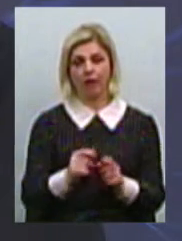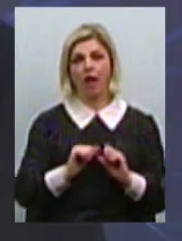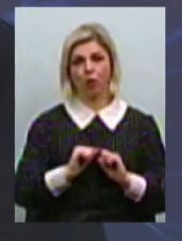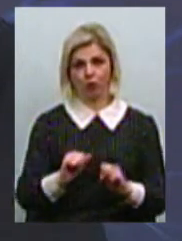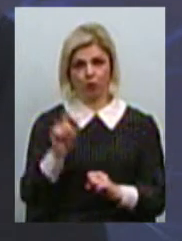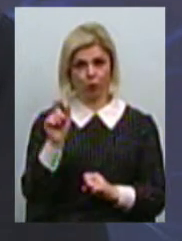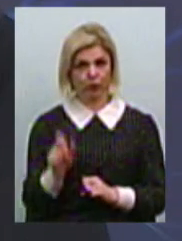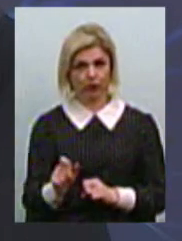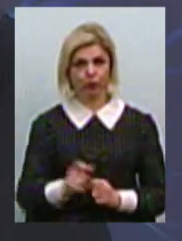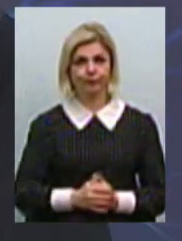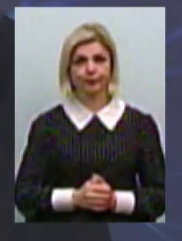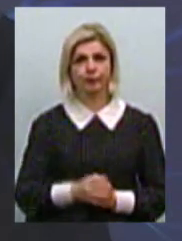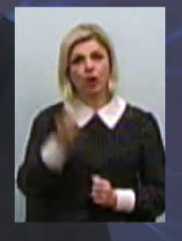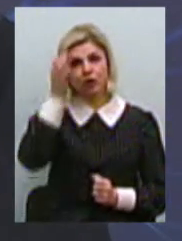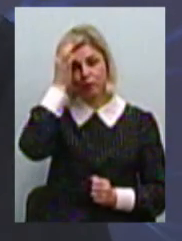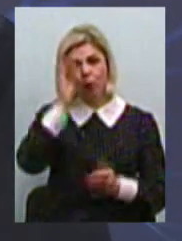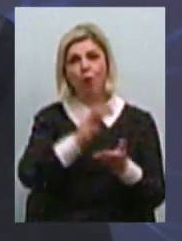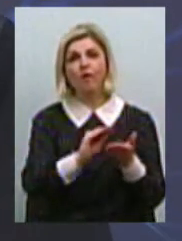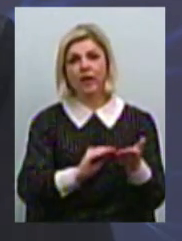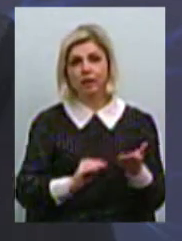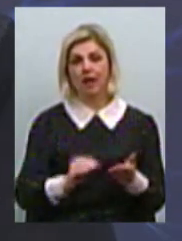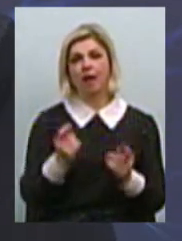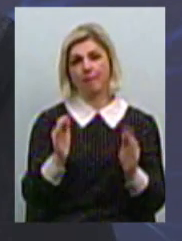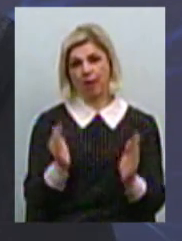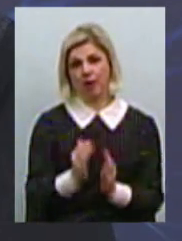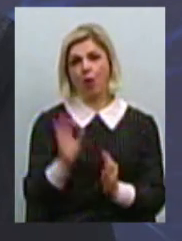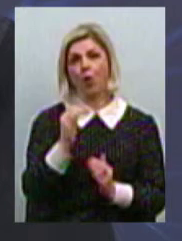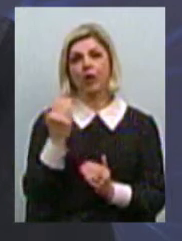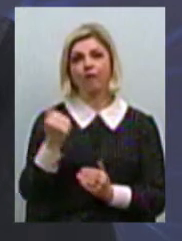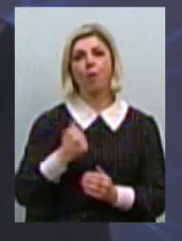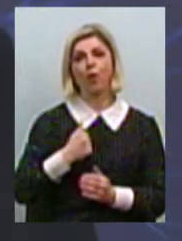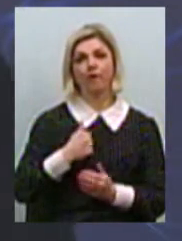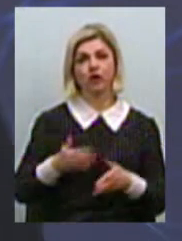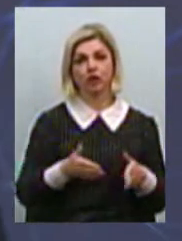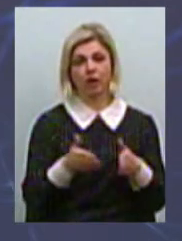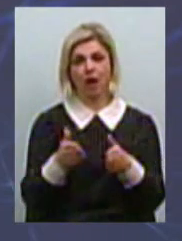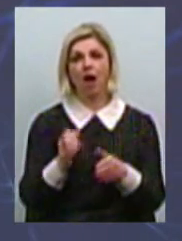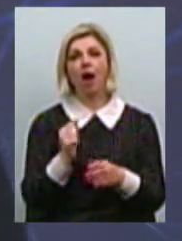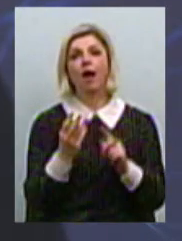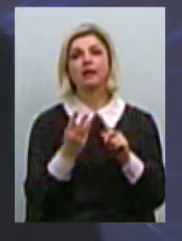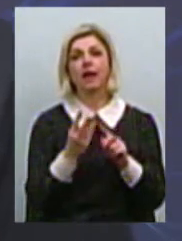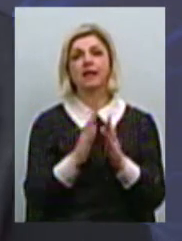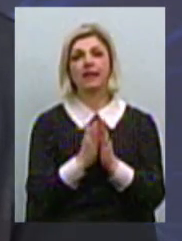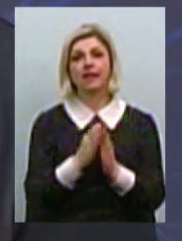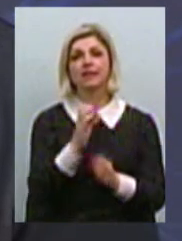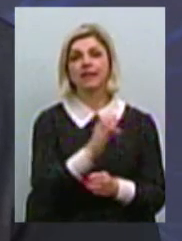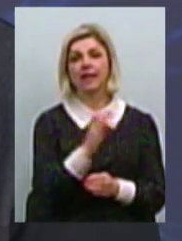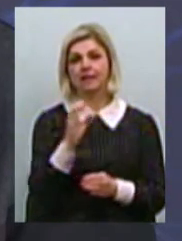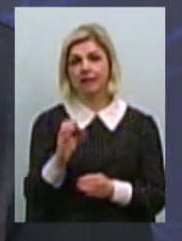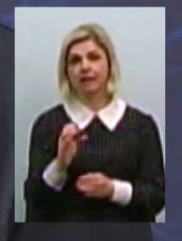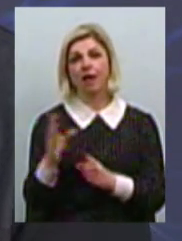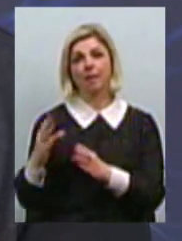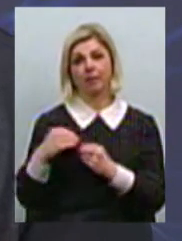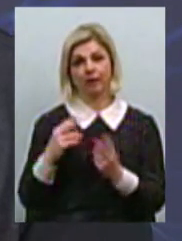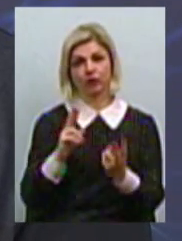людину. «Сповідь апостола», невеличкий есей про його бойовий шлях. А от уже в третю книгу Сергій Сергійович таки ми зустрічалися,